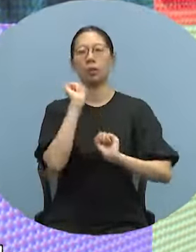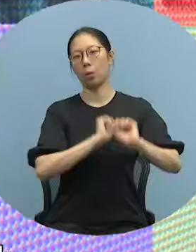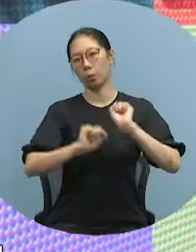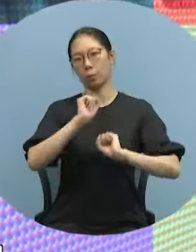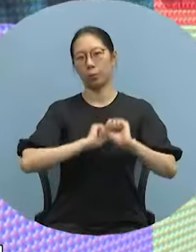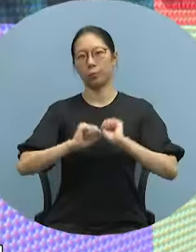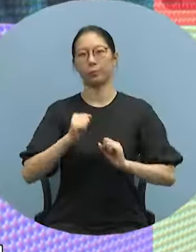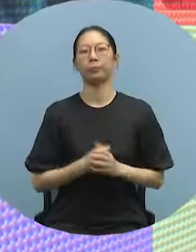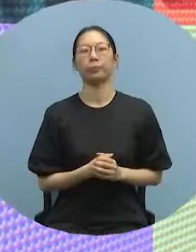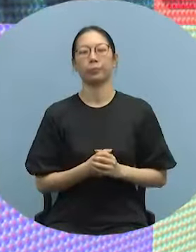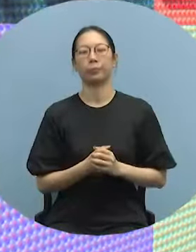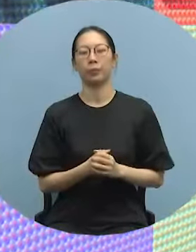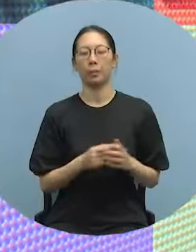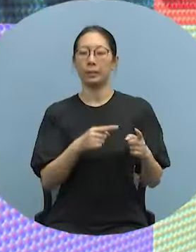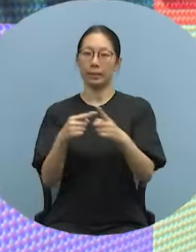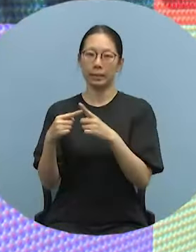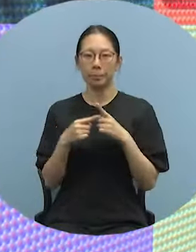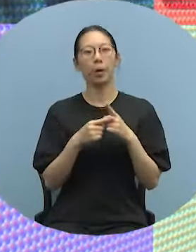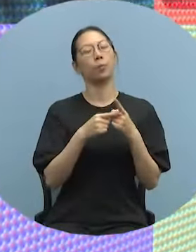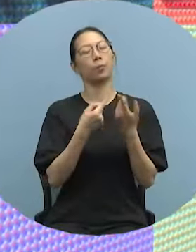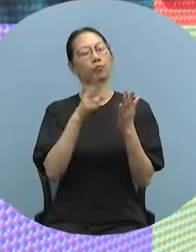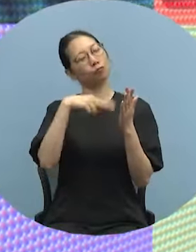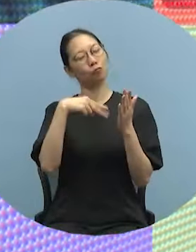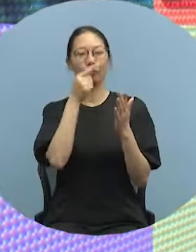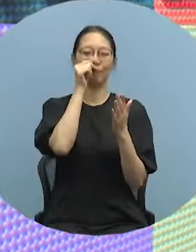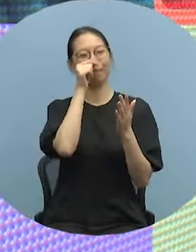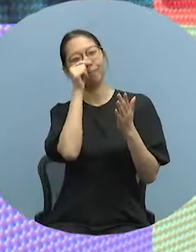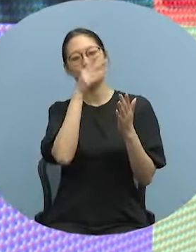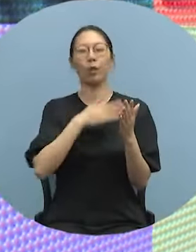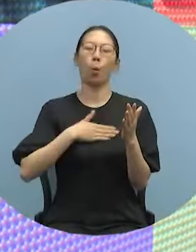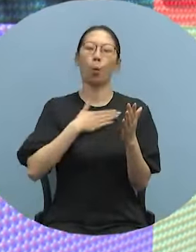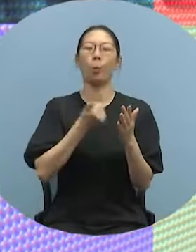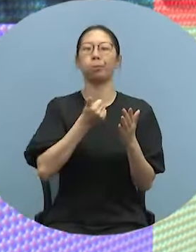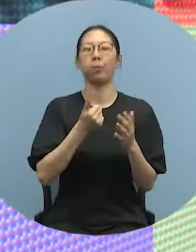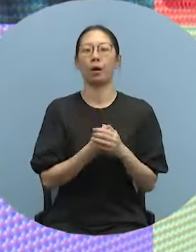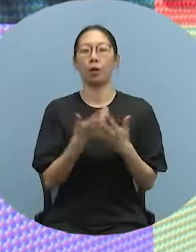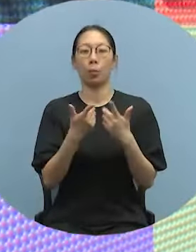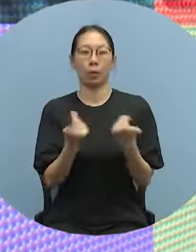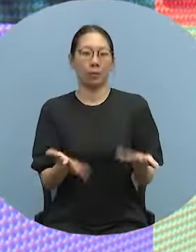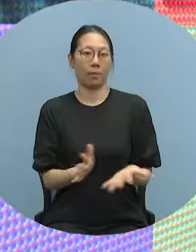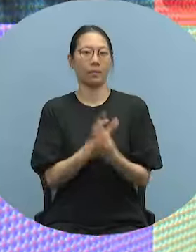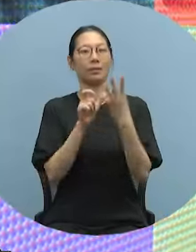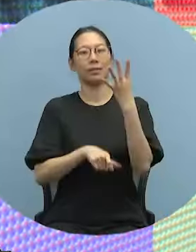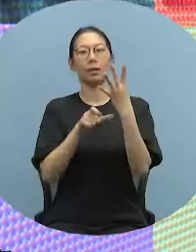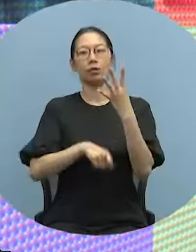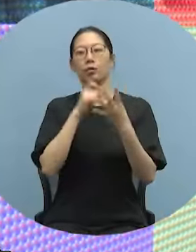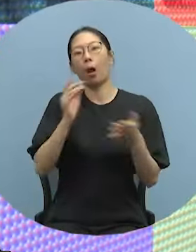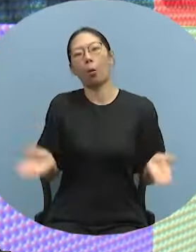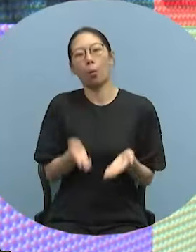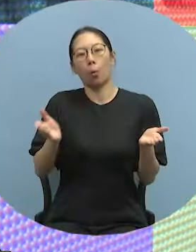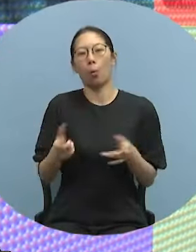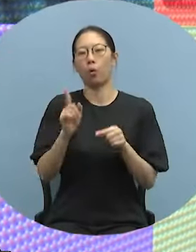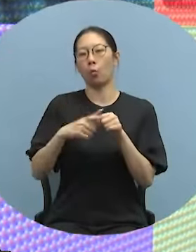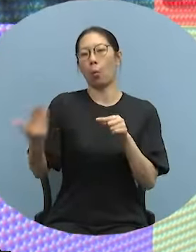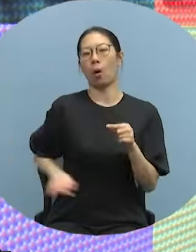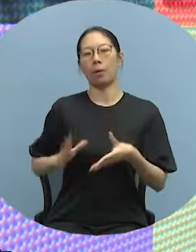圖書館活動，令到市民咧可以體驗到閱讀嘅樂趣。亦都為咗配合今年4月弘揚中華文化